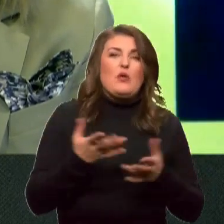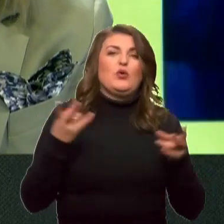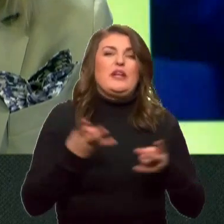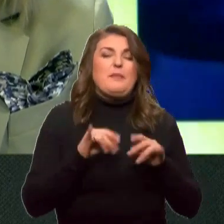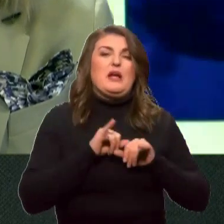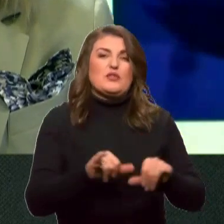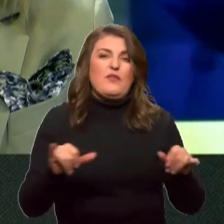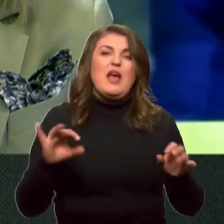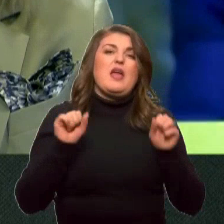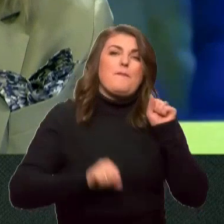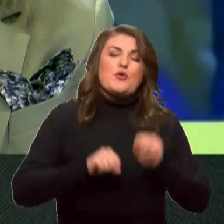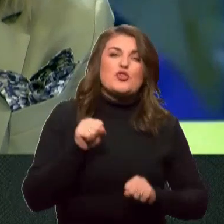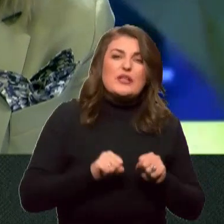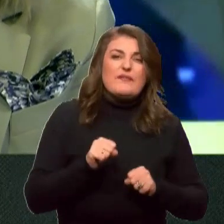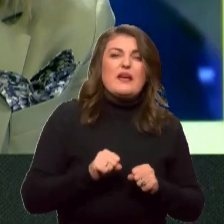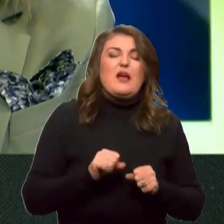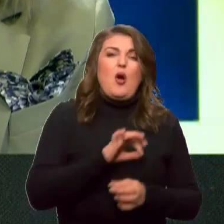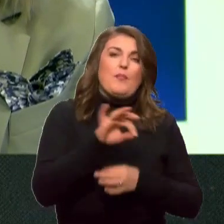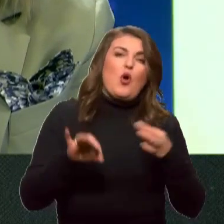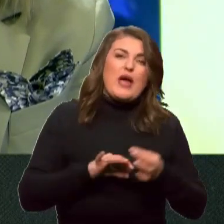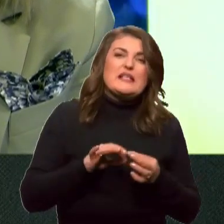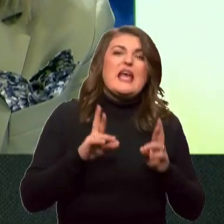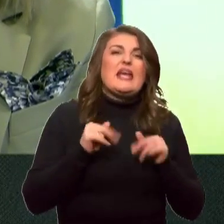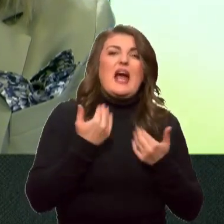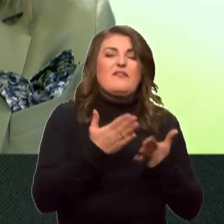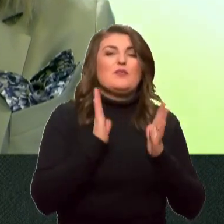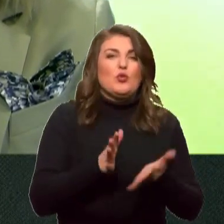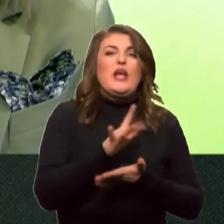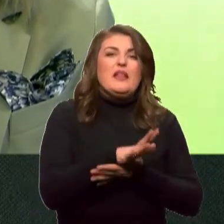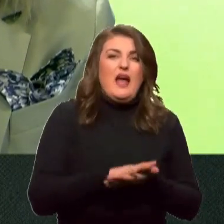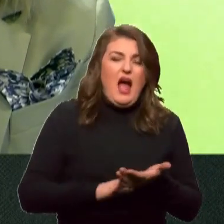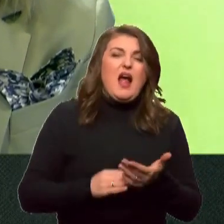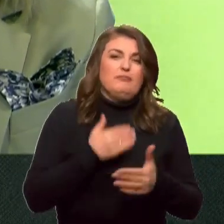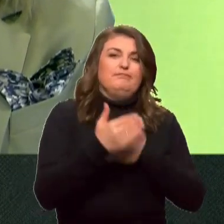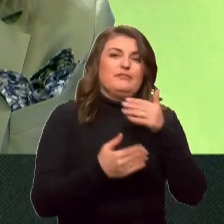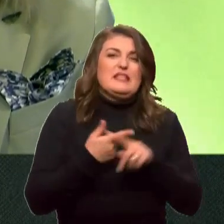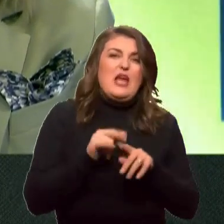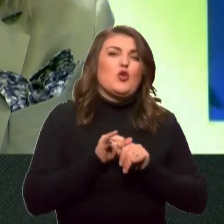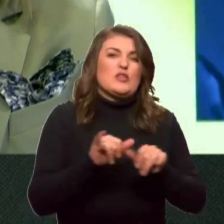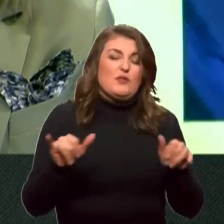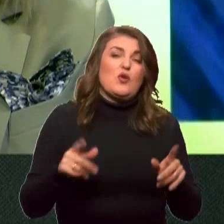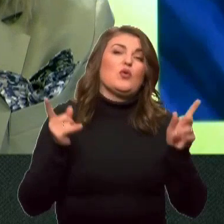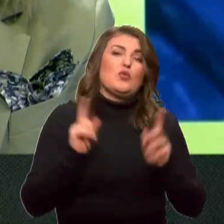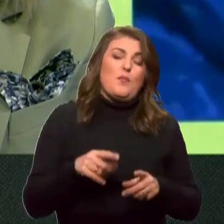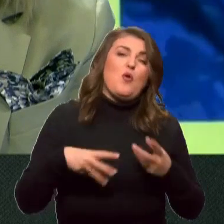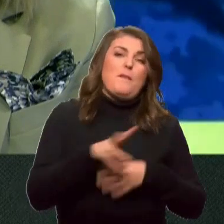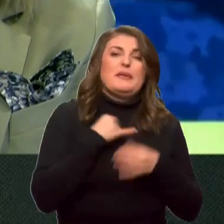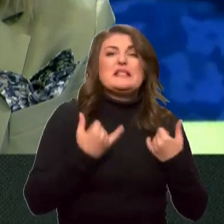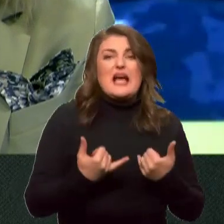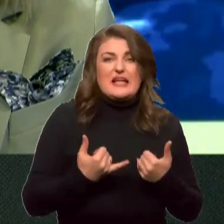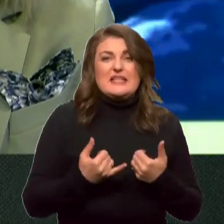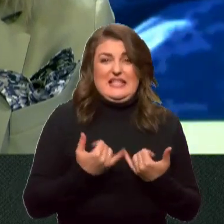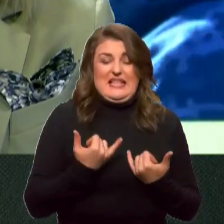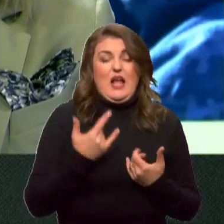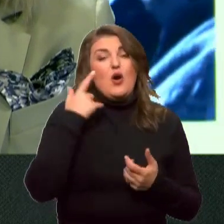треба розвиватися, і можливі проекції, як він буде далі йти цей розвиток. Тому ми зараз на